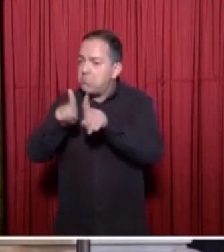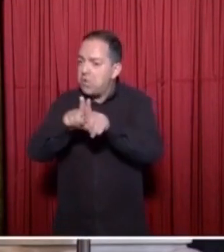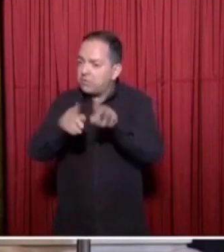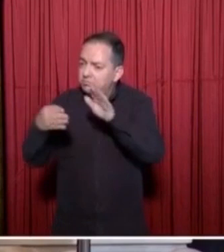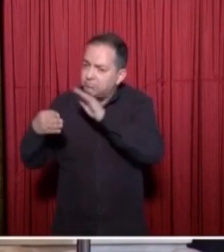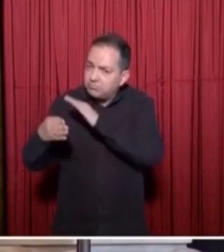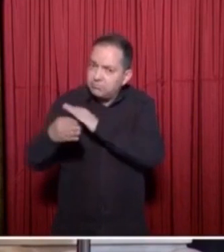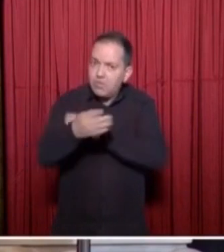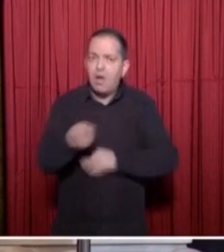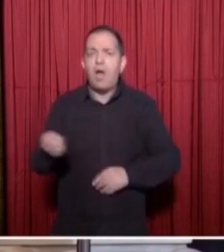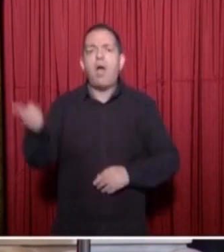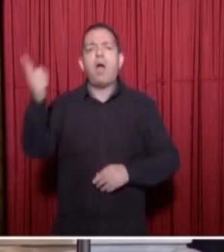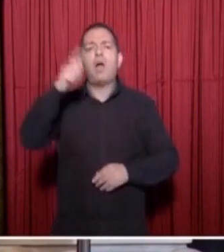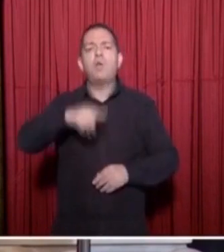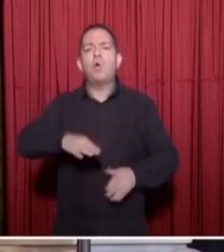χωρώντα